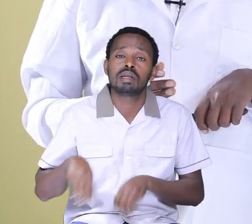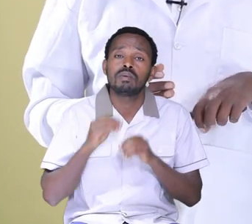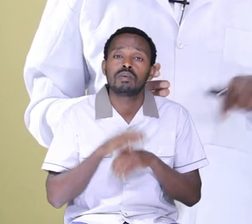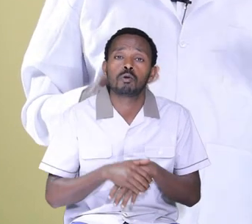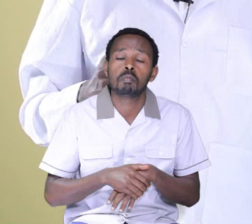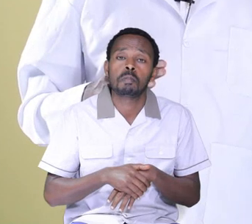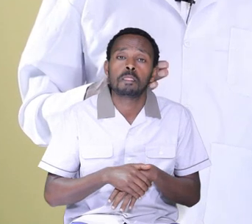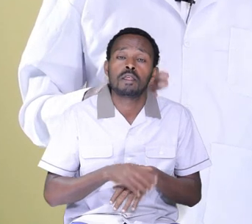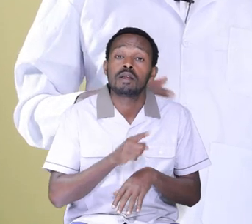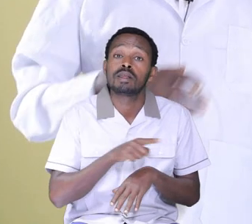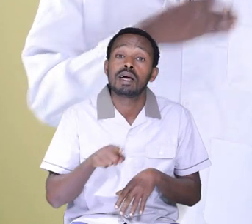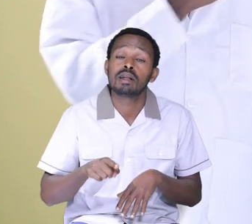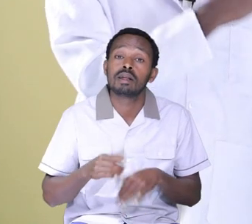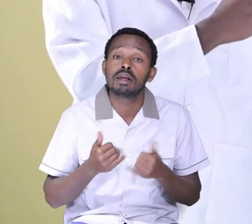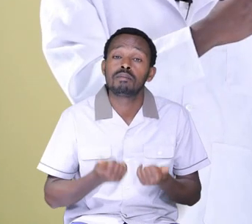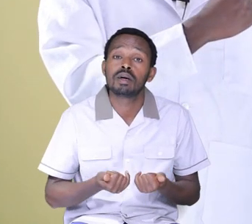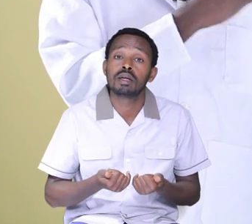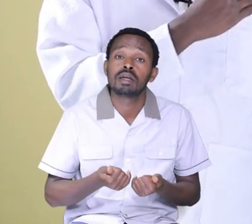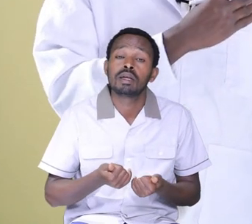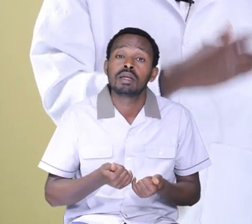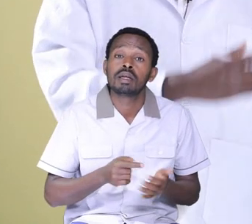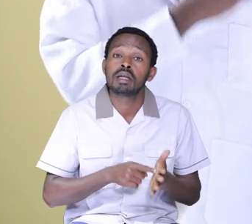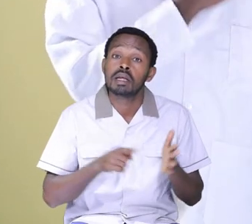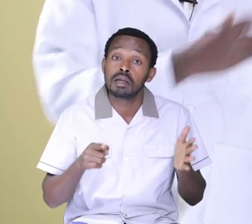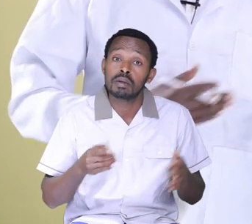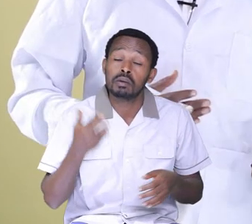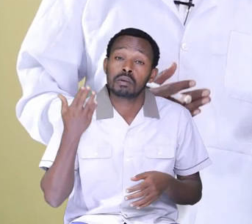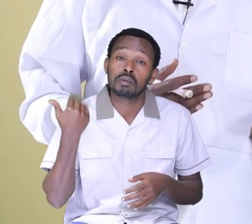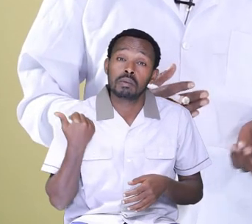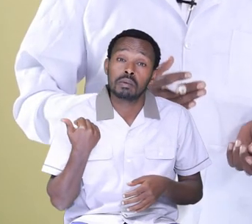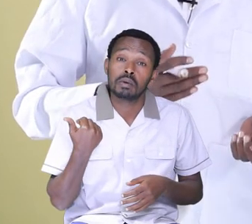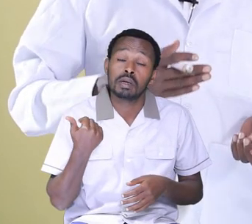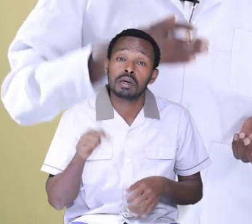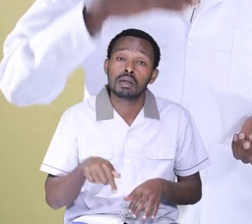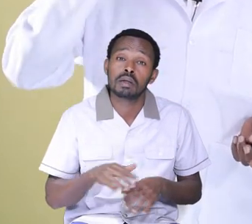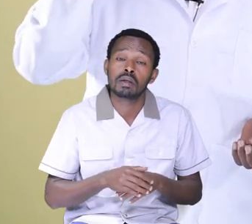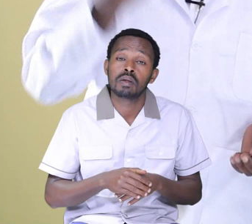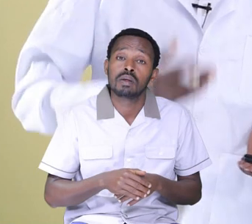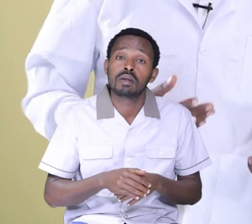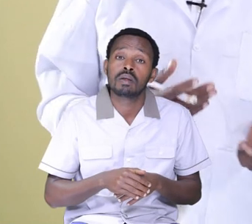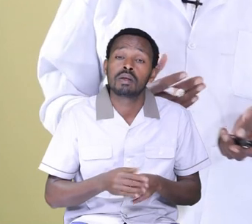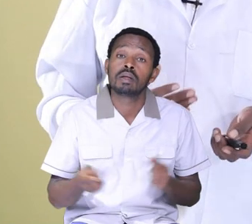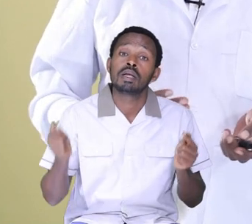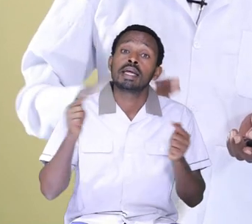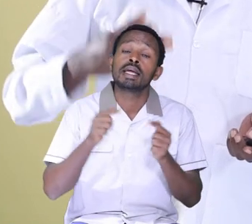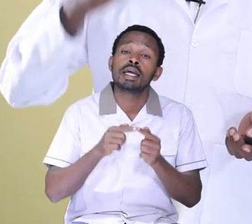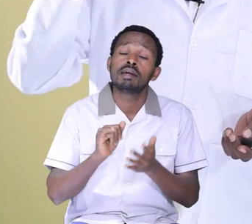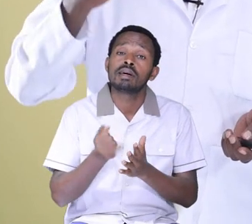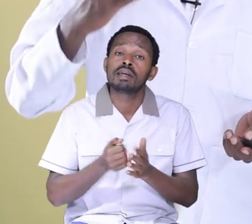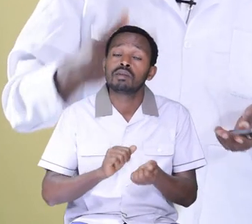Barattoota isaan amma ibsaa turre kana yookaan dhaggeeffachaa turre kana gara fakkiitti yommuu